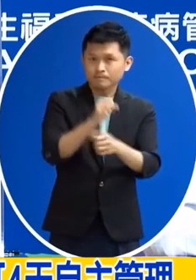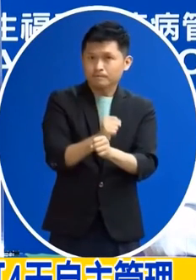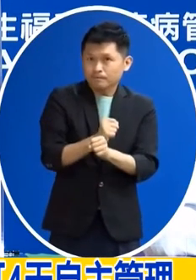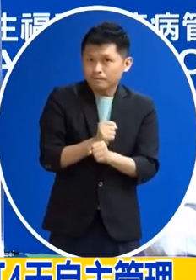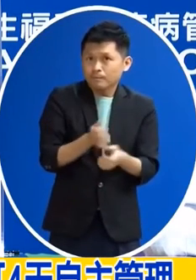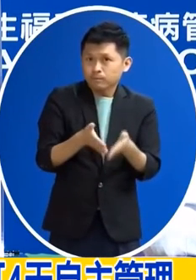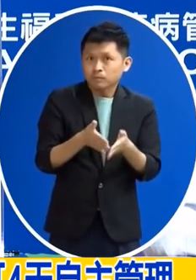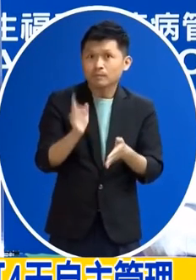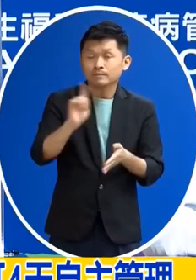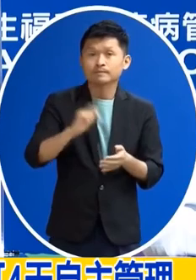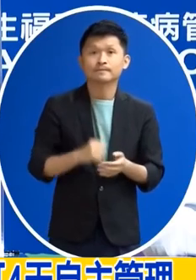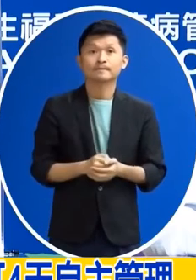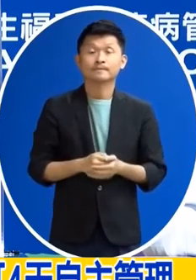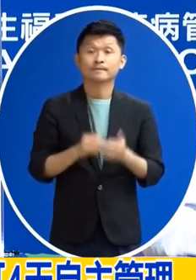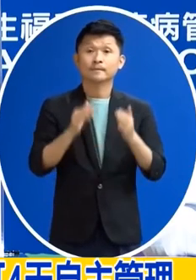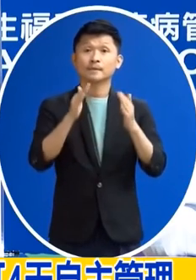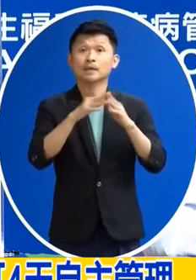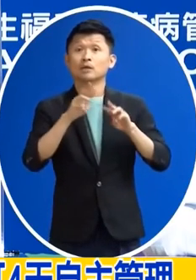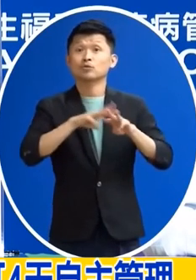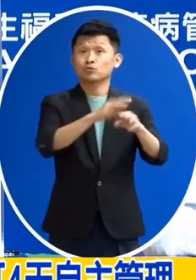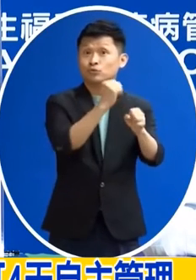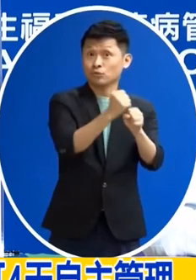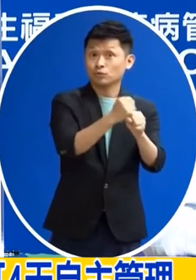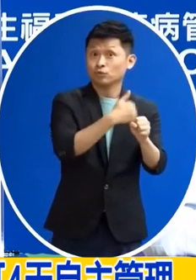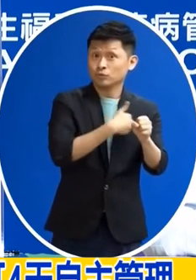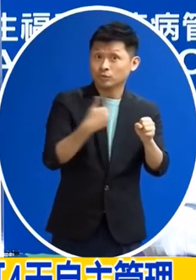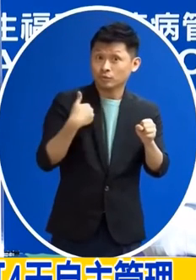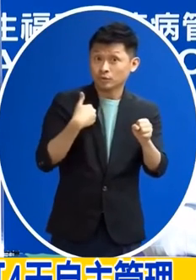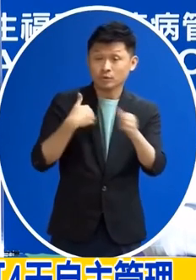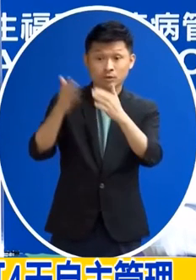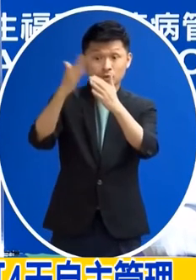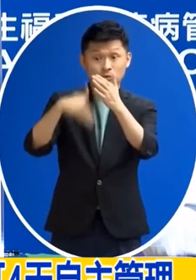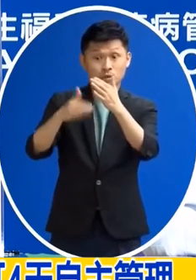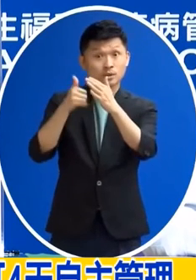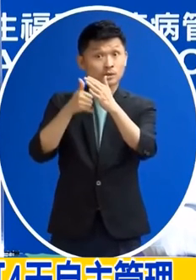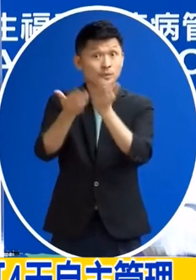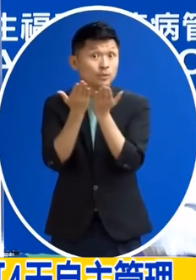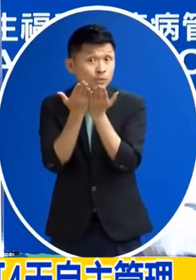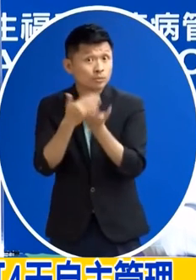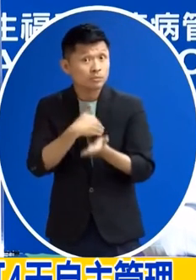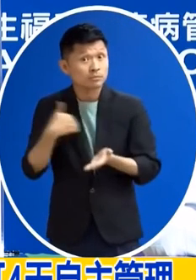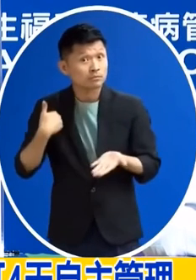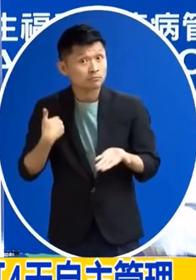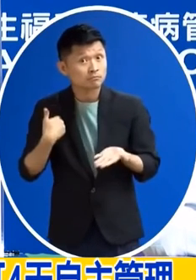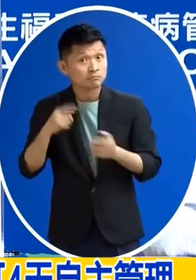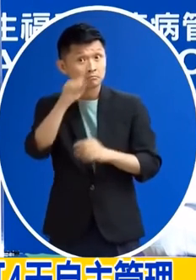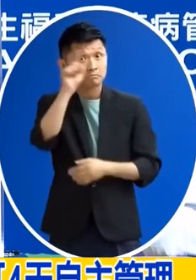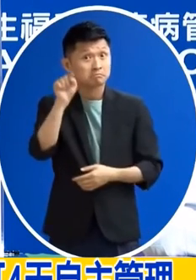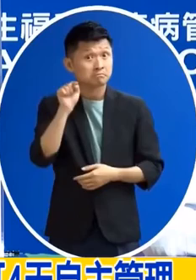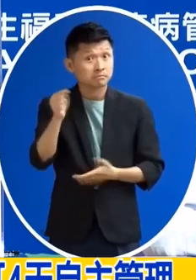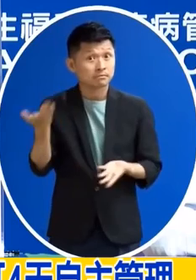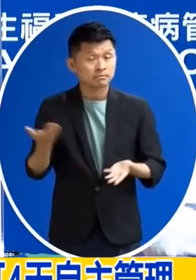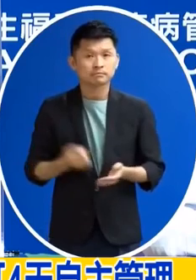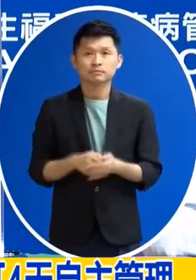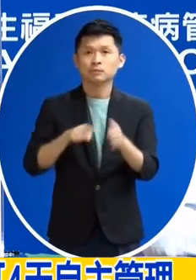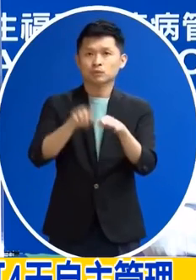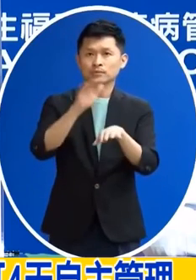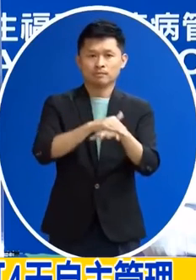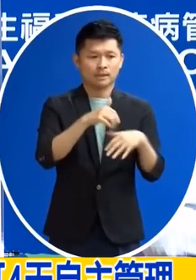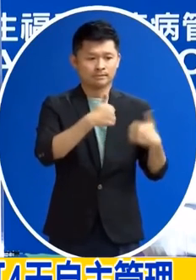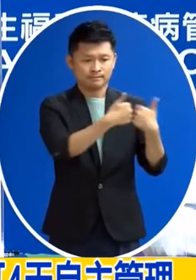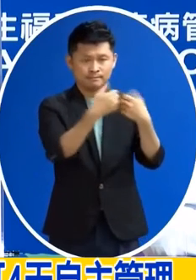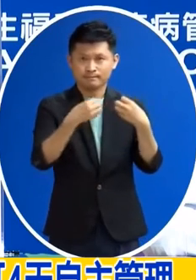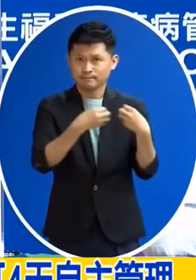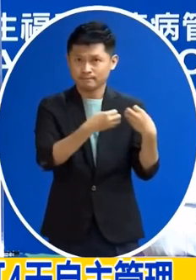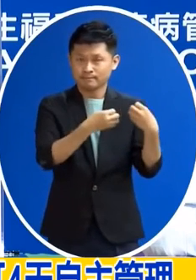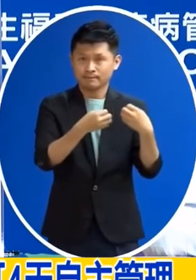意到，就是说他可以外出工作，那可不可以到学校去上课？那基本上在专家的讨论